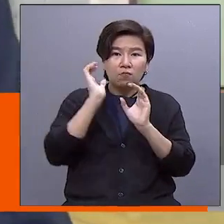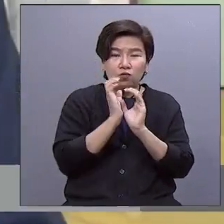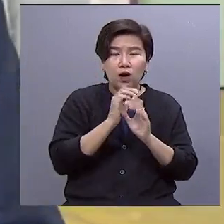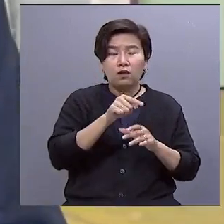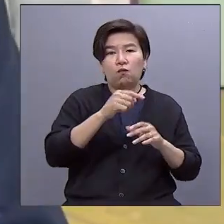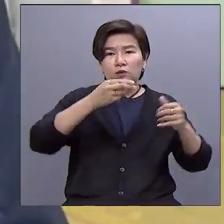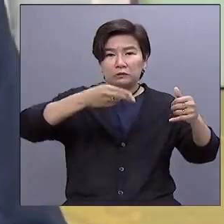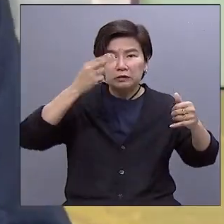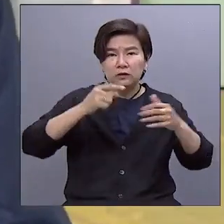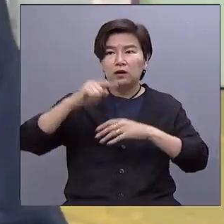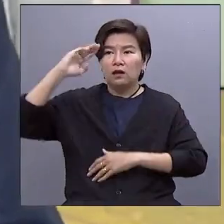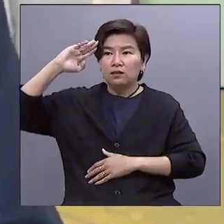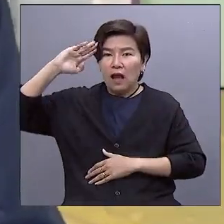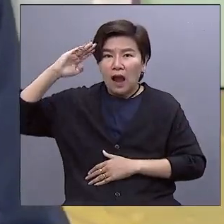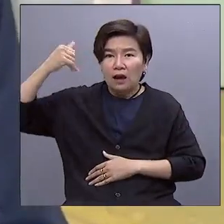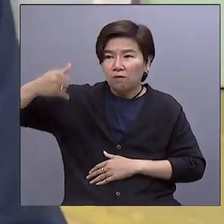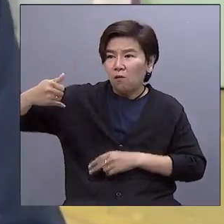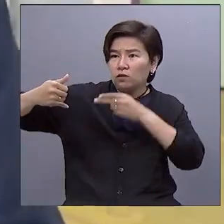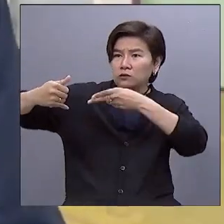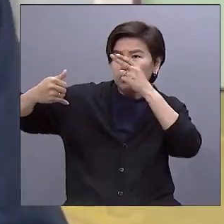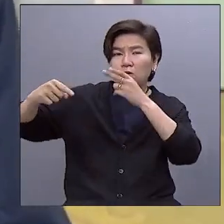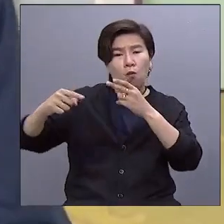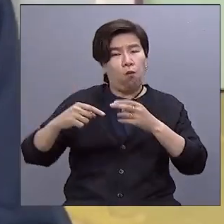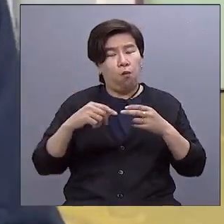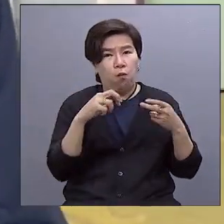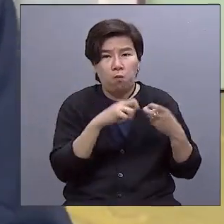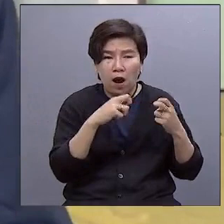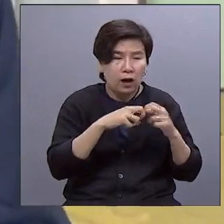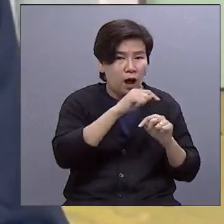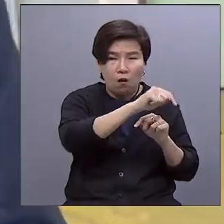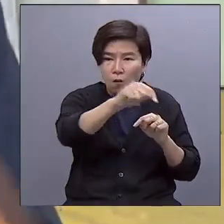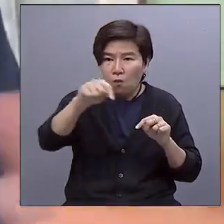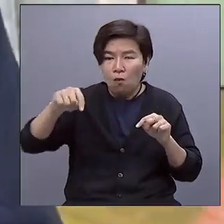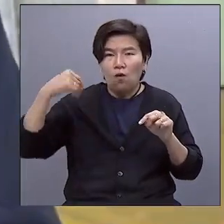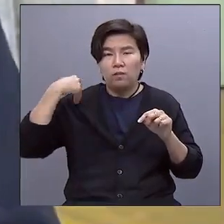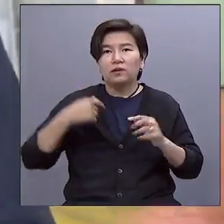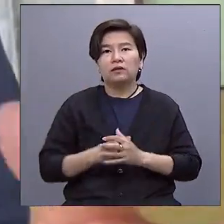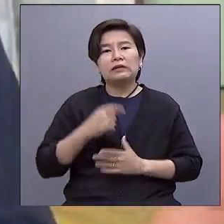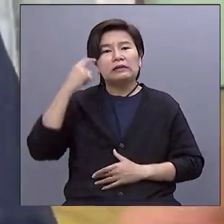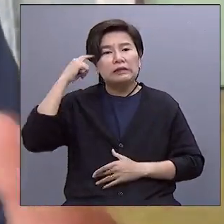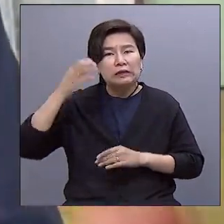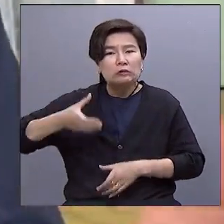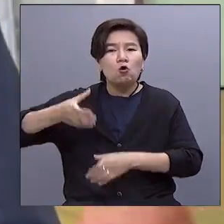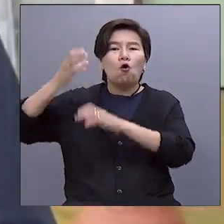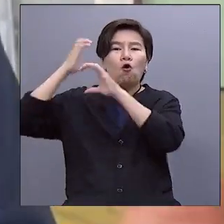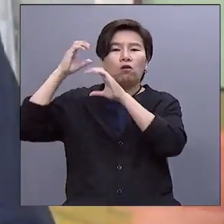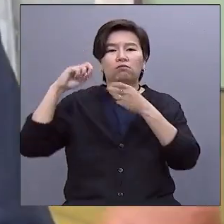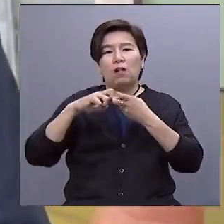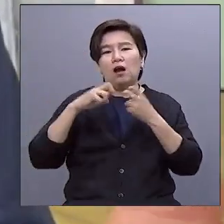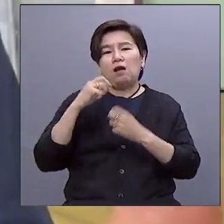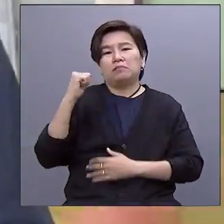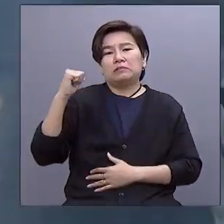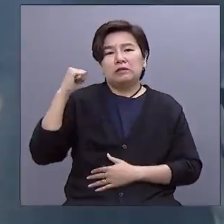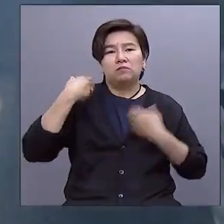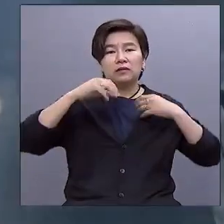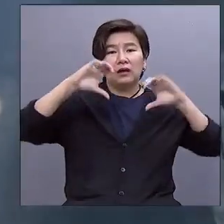ายทหารอะไรแบบนี้นะครับวันนี้มันอาจจะวนกลับสู่รูปเดิมก็คือในอดีตที่มีการยิงข้าราชการเก